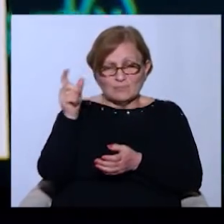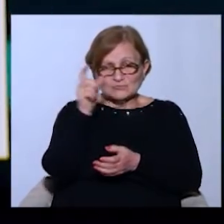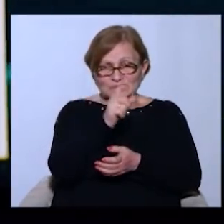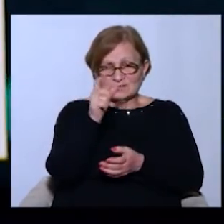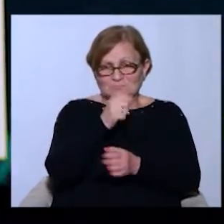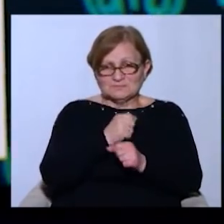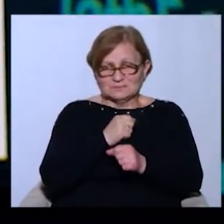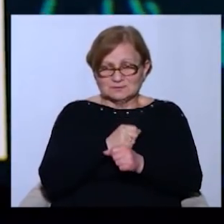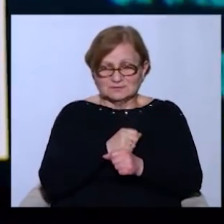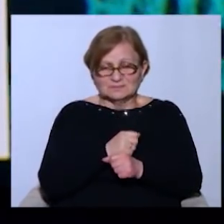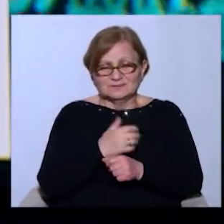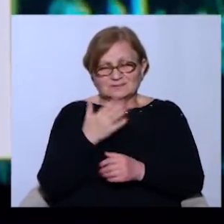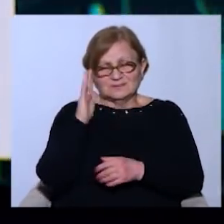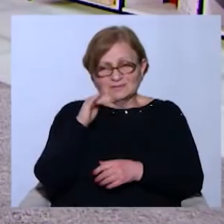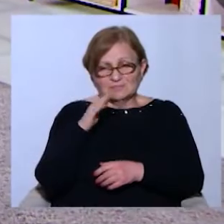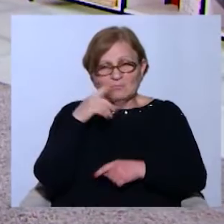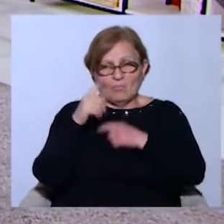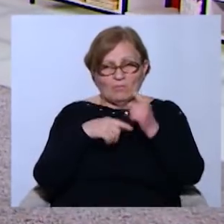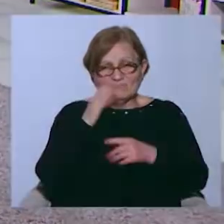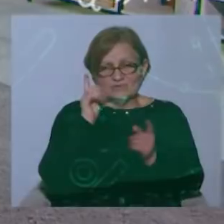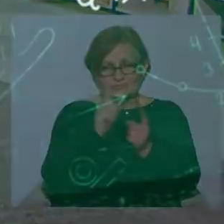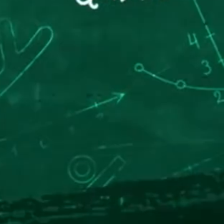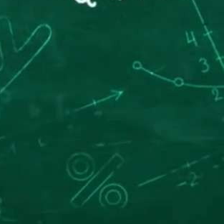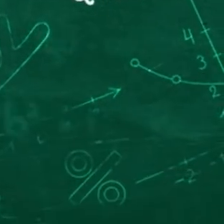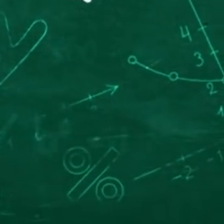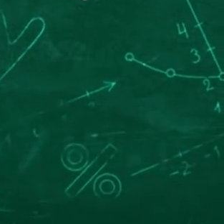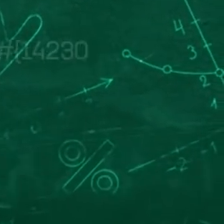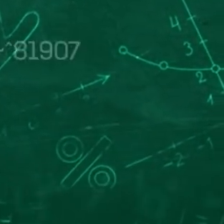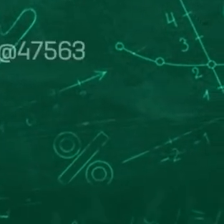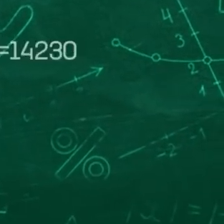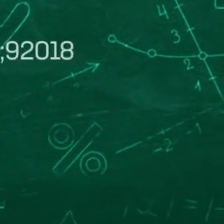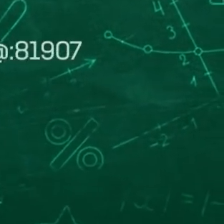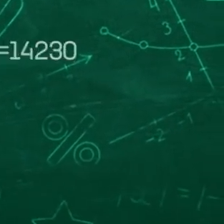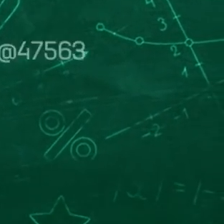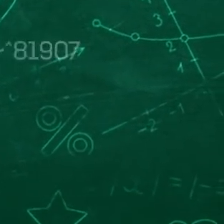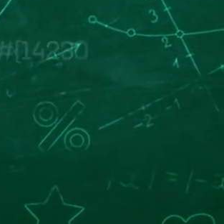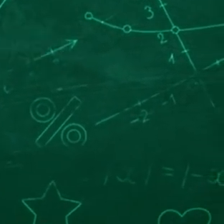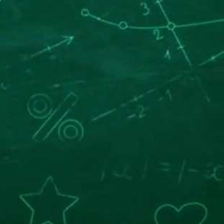ამოსახსნელად. აბა გემშვიდობებით. მომავალ შეხვედრამდე.